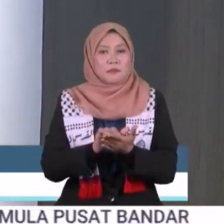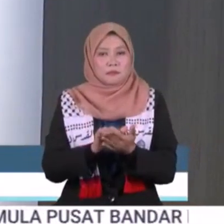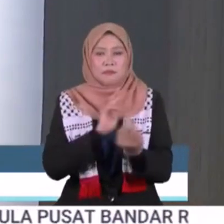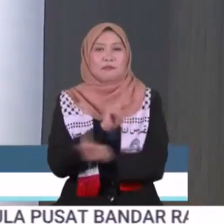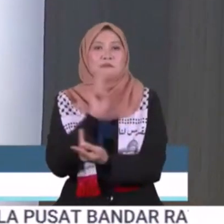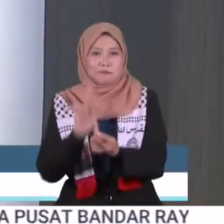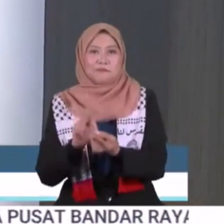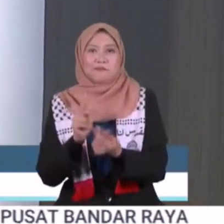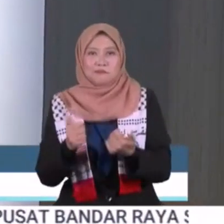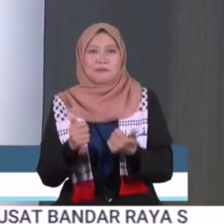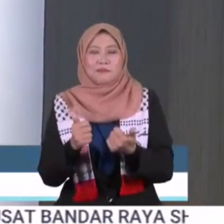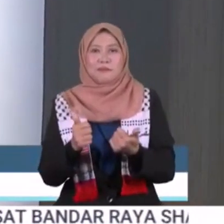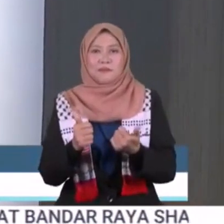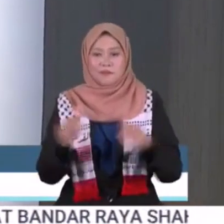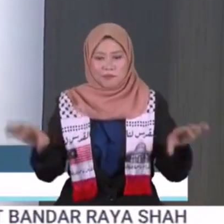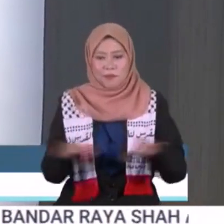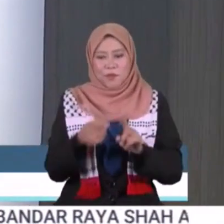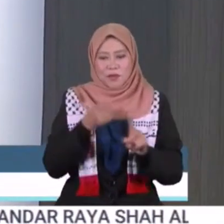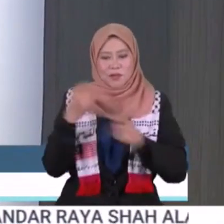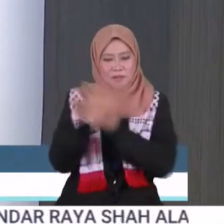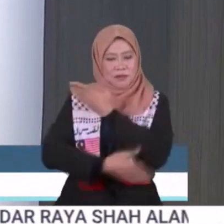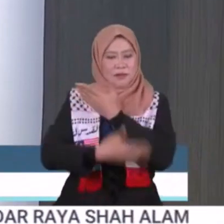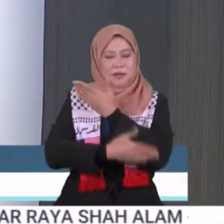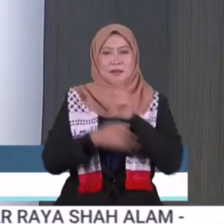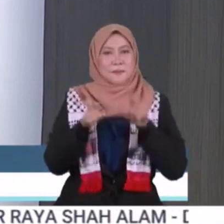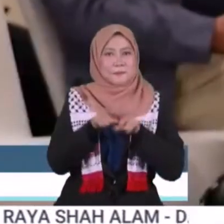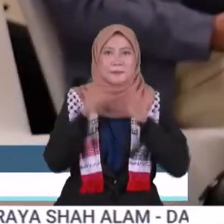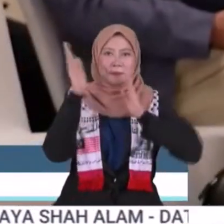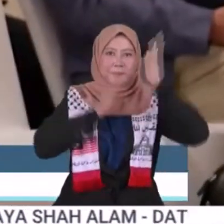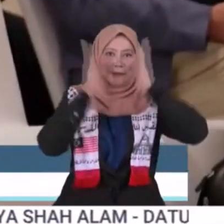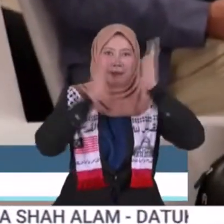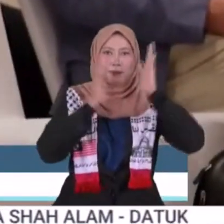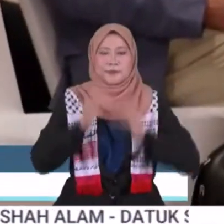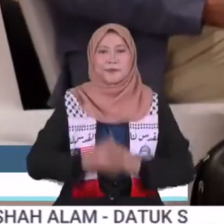yang wajar dibuat oleh negara seperti Malaysia.